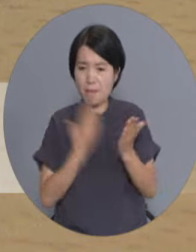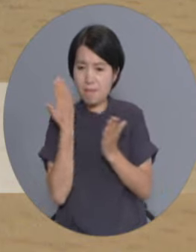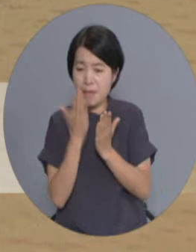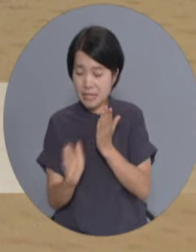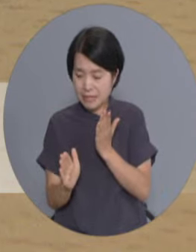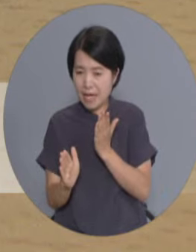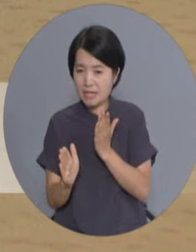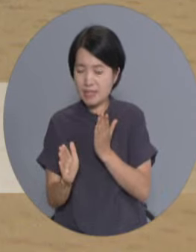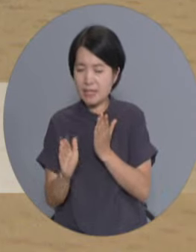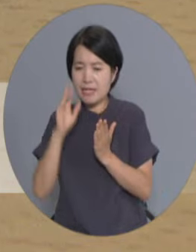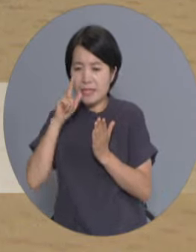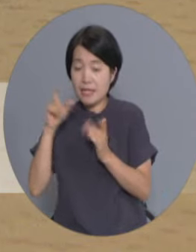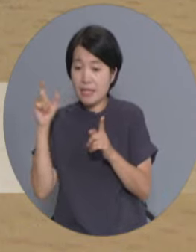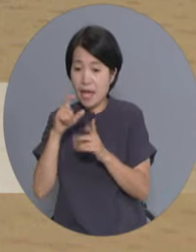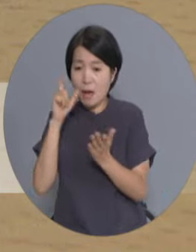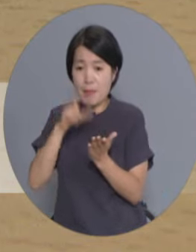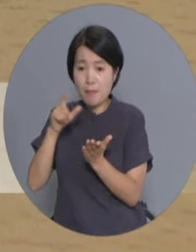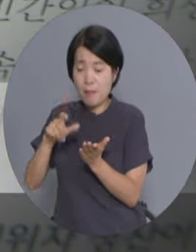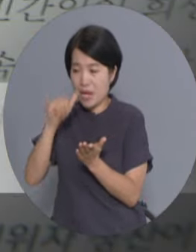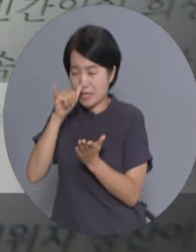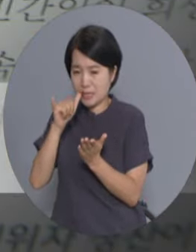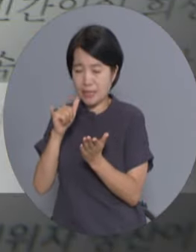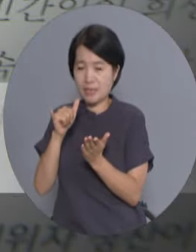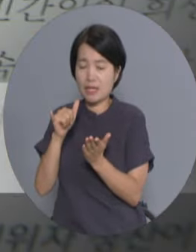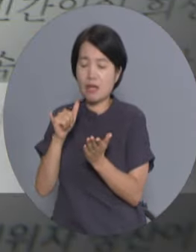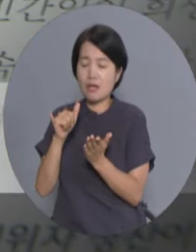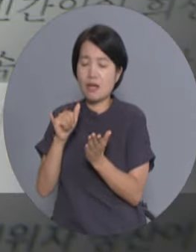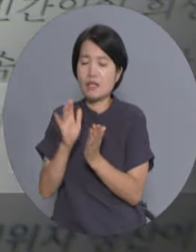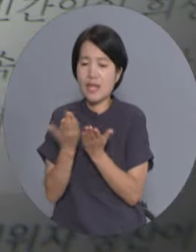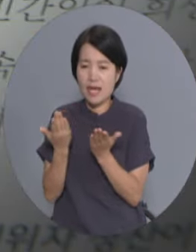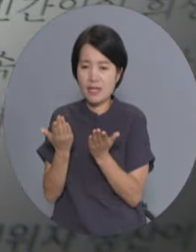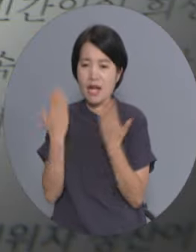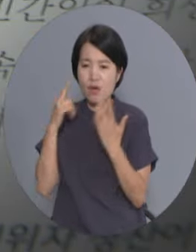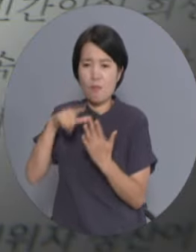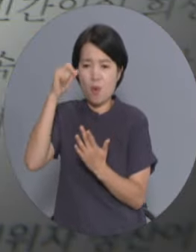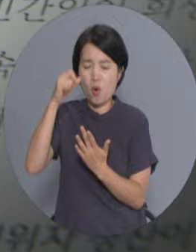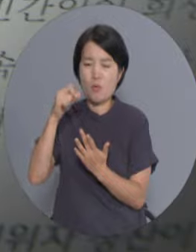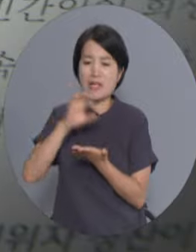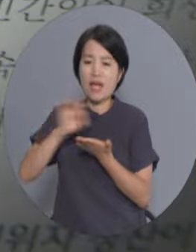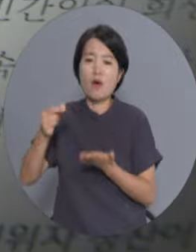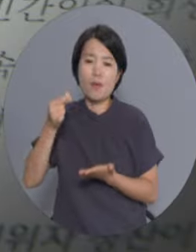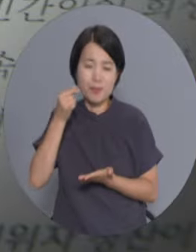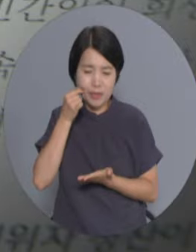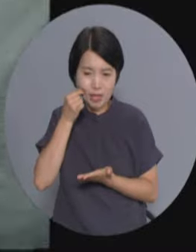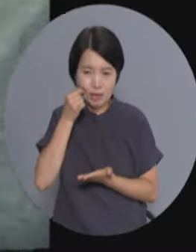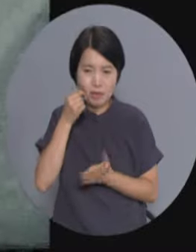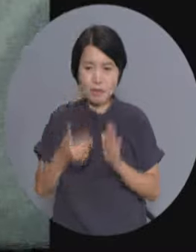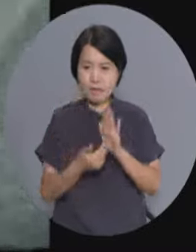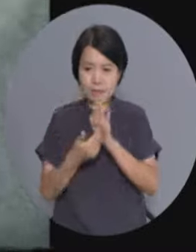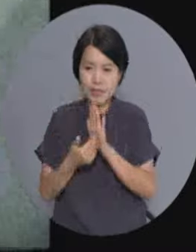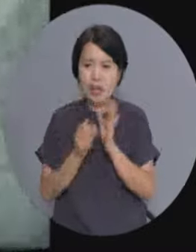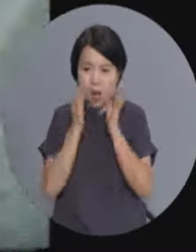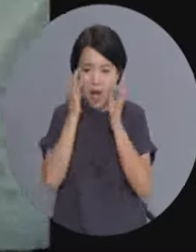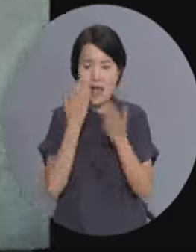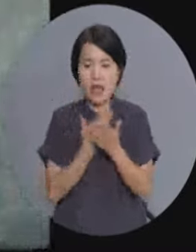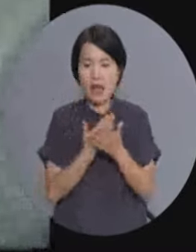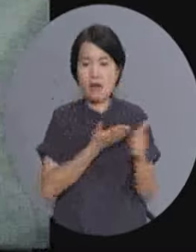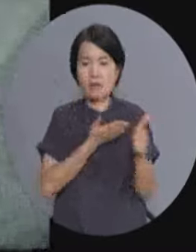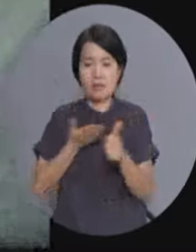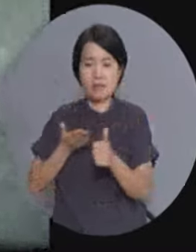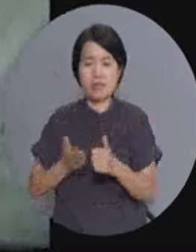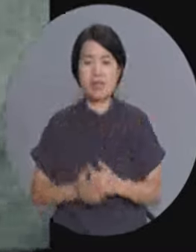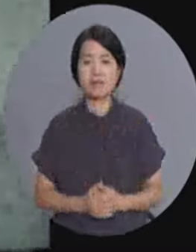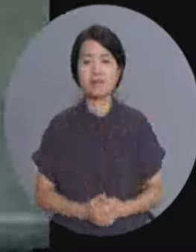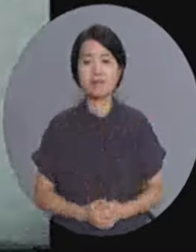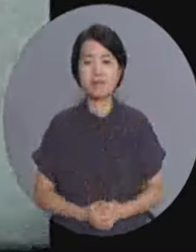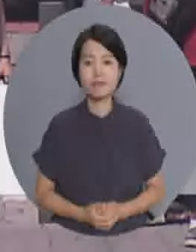않는 표현이 있는 교과서를 일선 학교가 채택하는 일이 없도록 모든 방법을 동원해 줄 것을 당부했습니다.